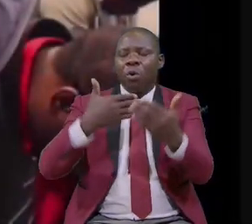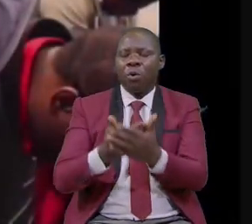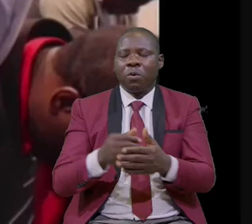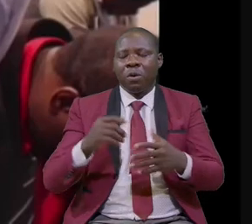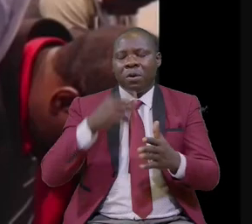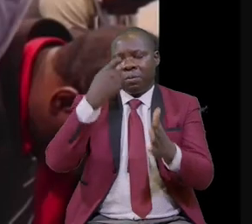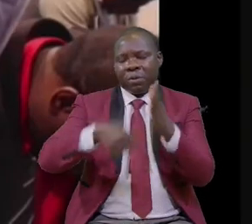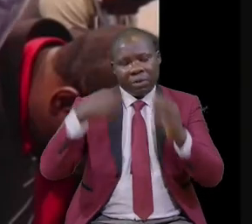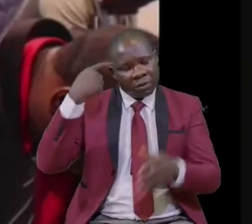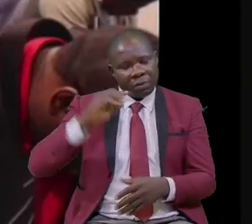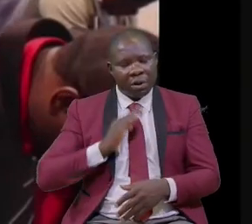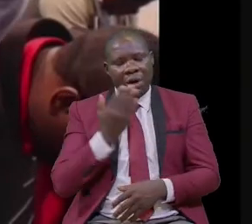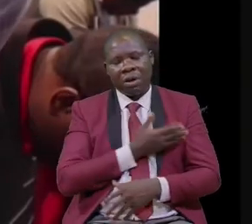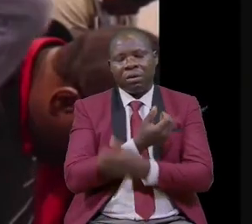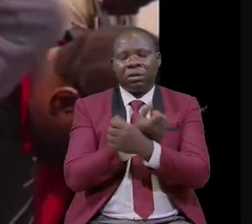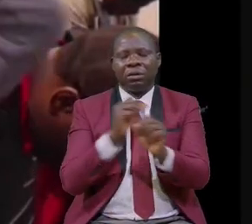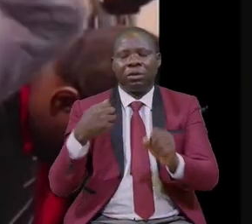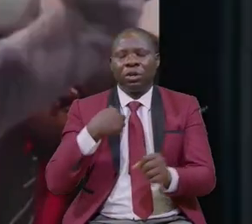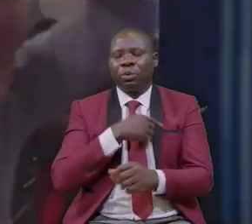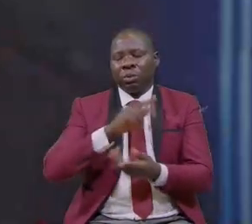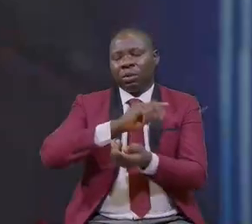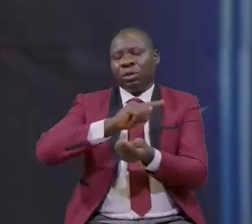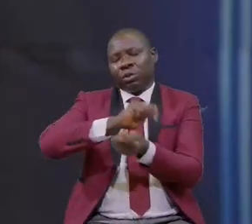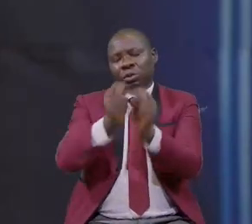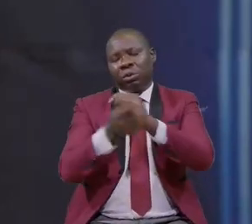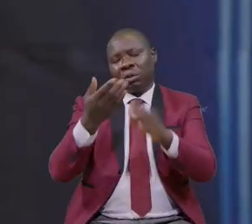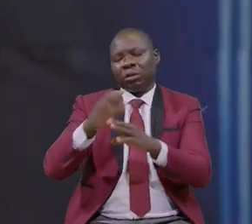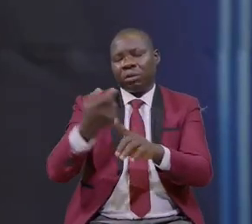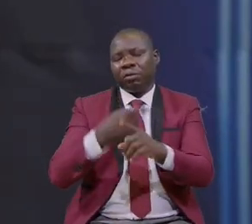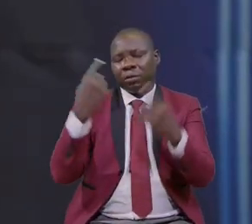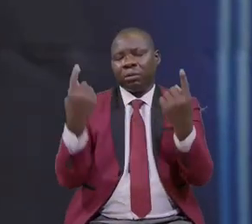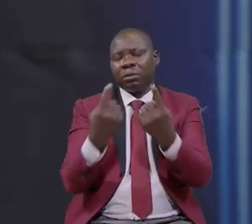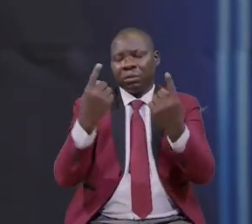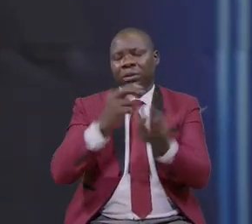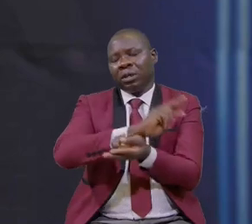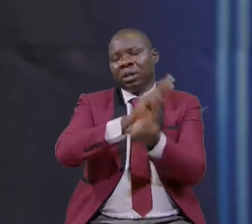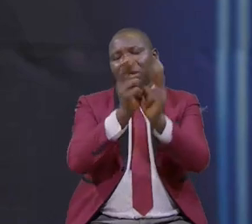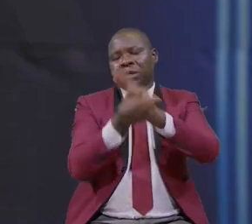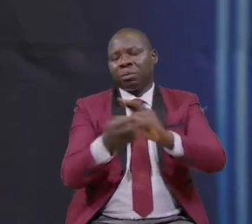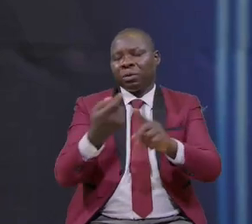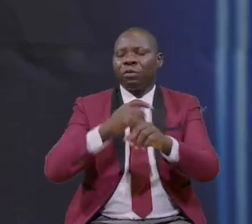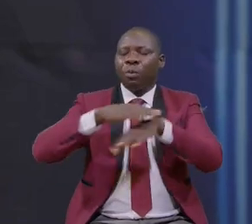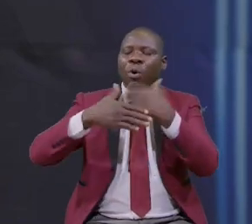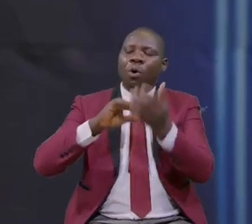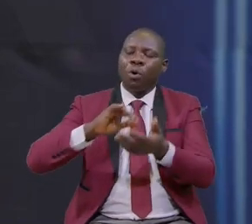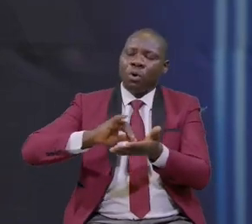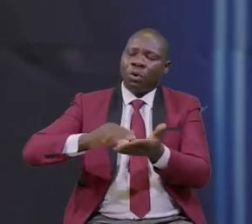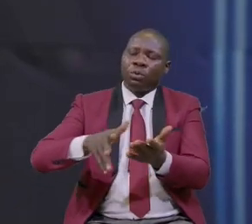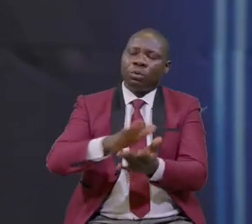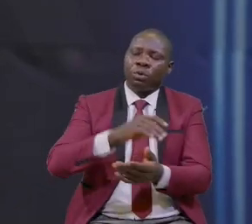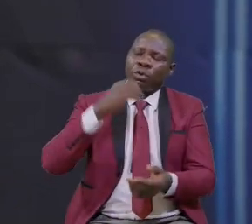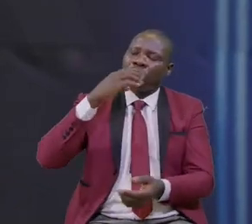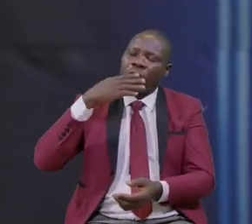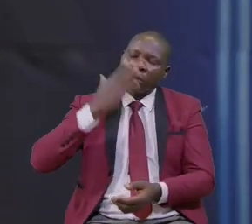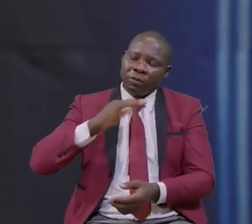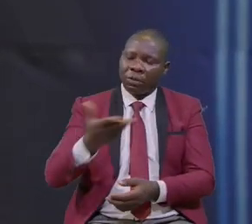de notre salut. Nous nous détournons du péché. Nous nous repentons de toutes ces mauvaises choses